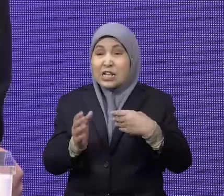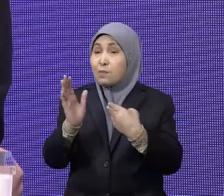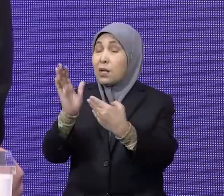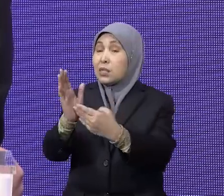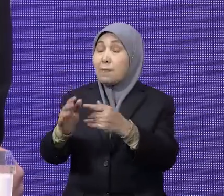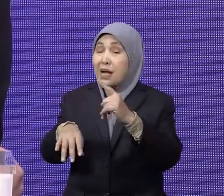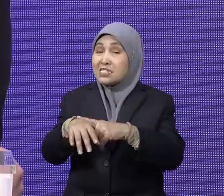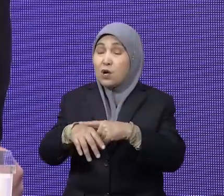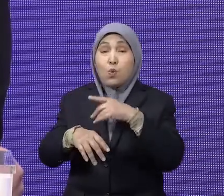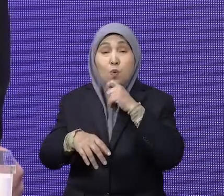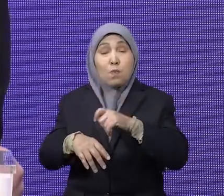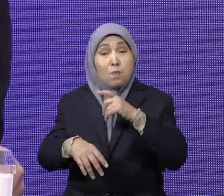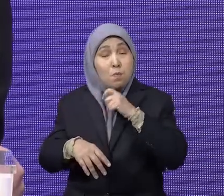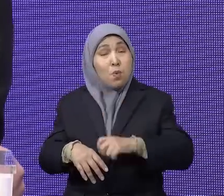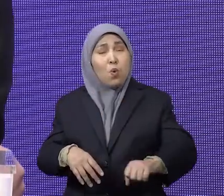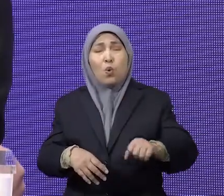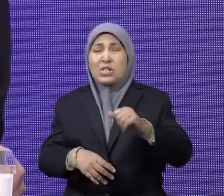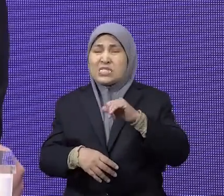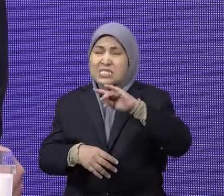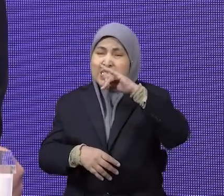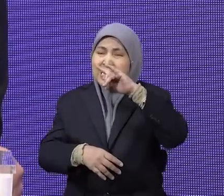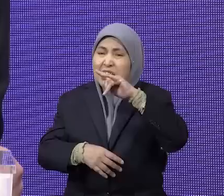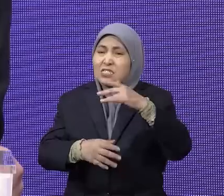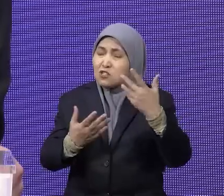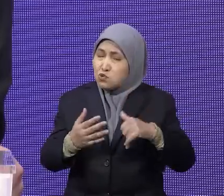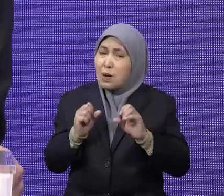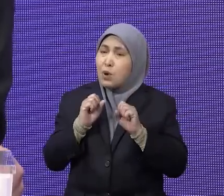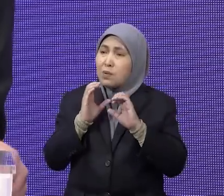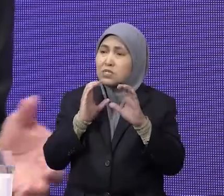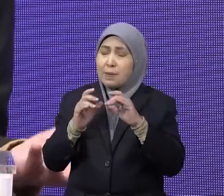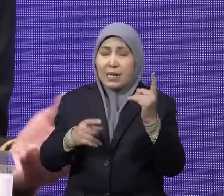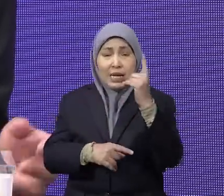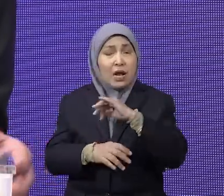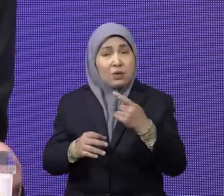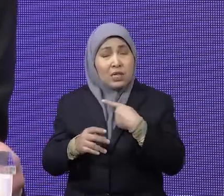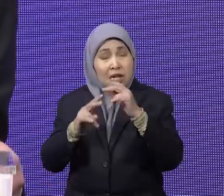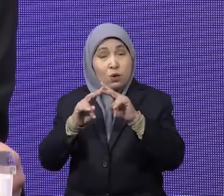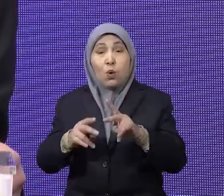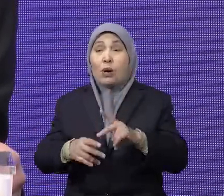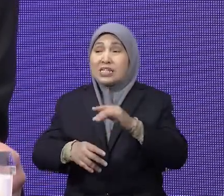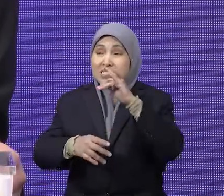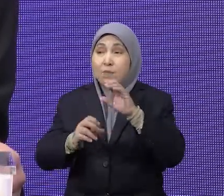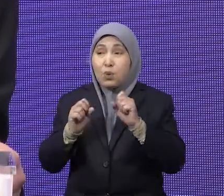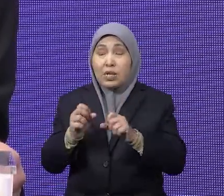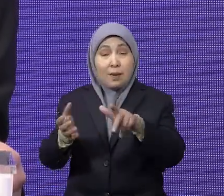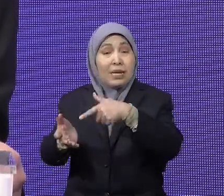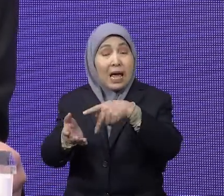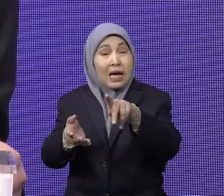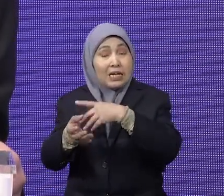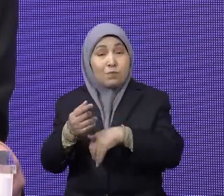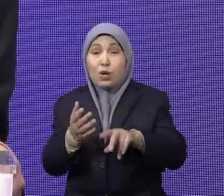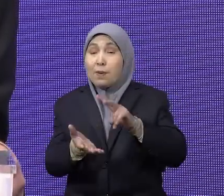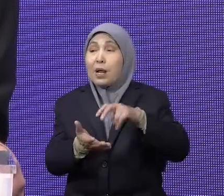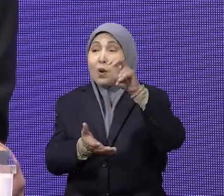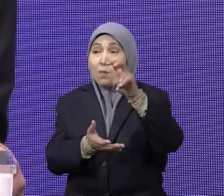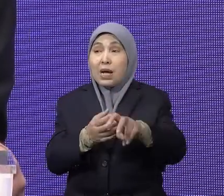alaihi salam sewaktu daripada usia kecil lagi dia boleh berbicara. Hari ini kalau kita lihat, kalau kanak-kanak kecil dia boleh menari ke,